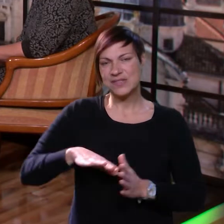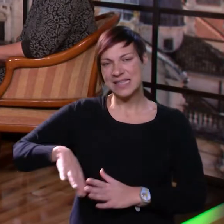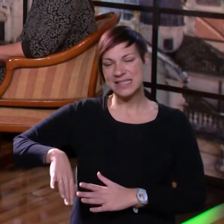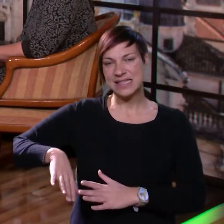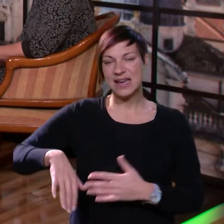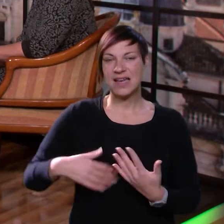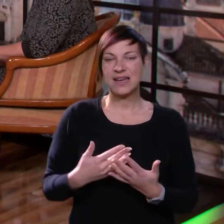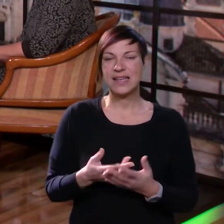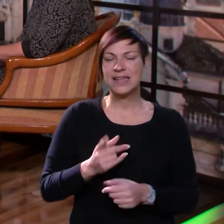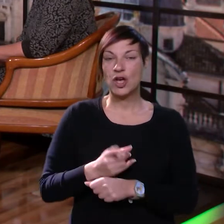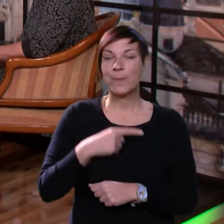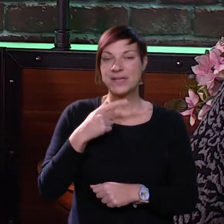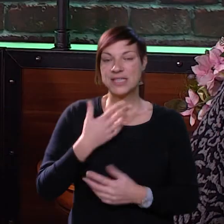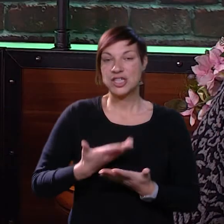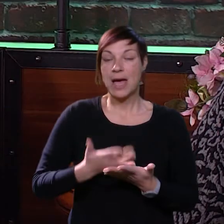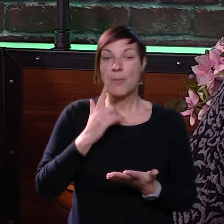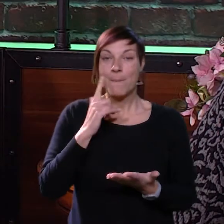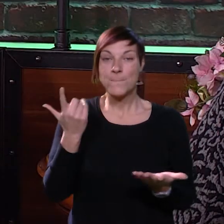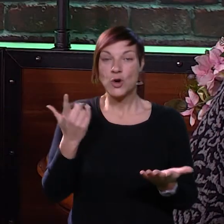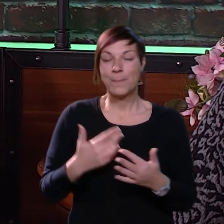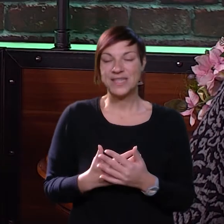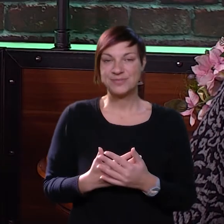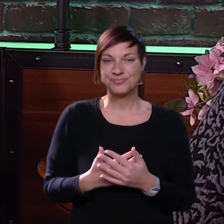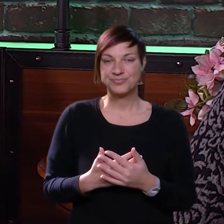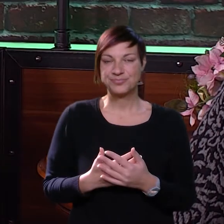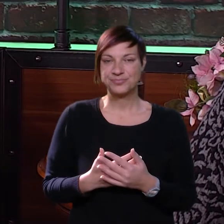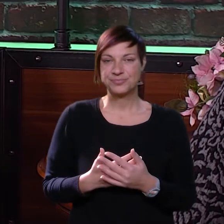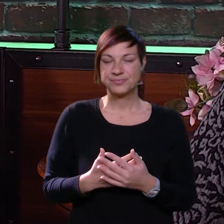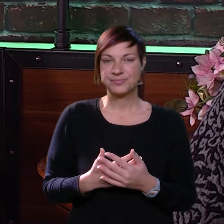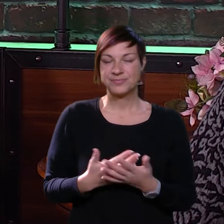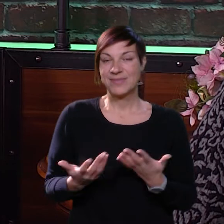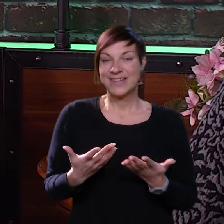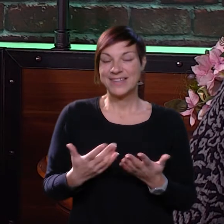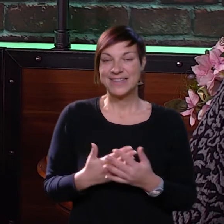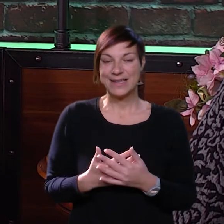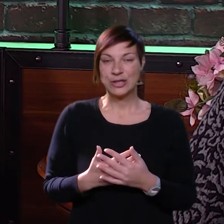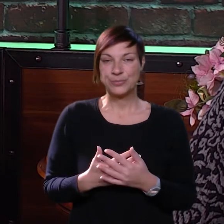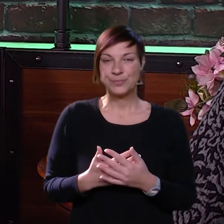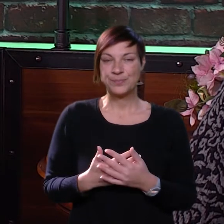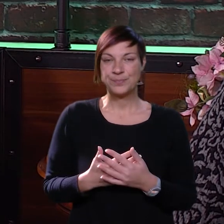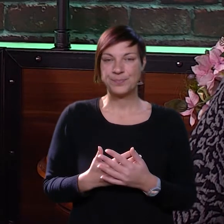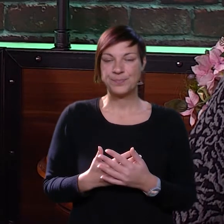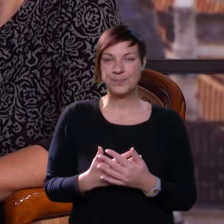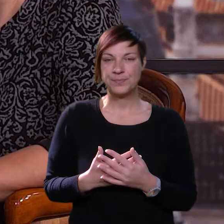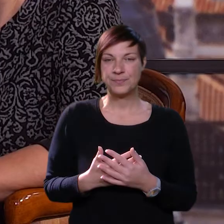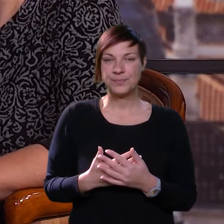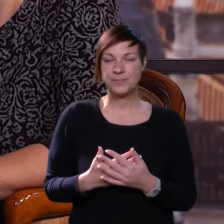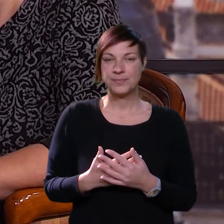jednostavno stavi sa strane i taj oprez reći, amo provat. Evo, tako da...